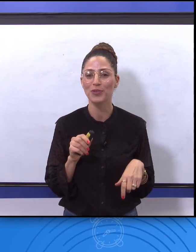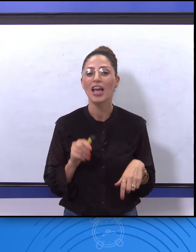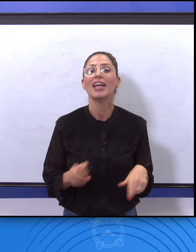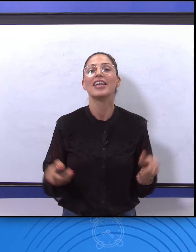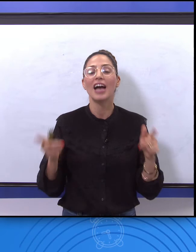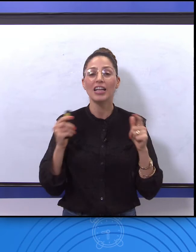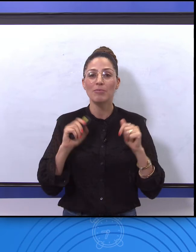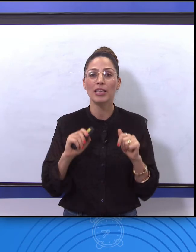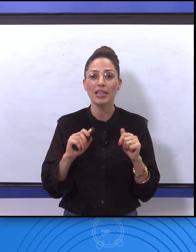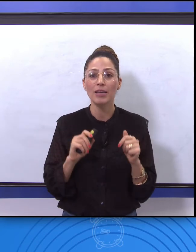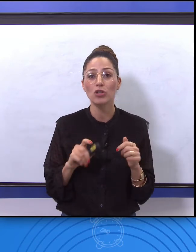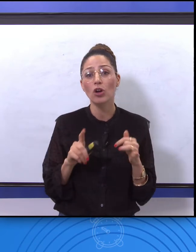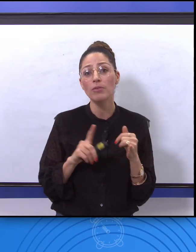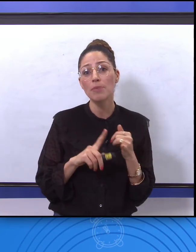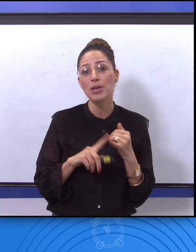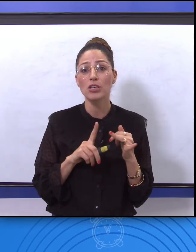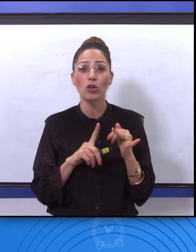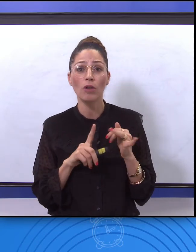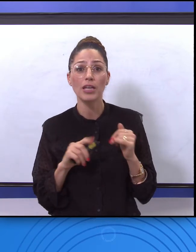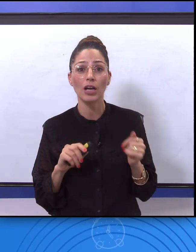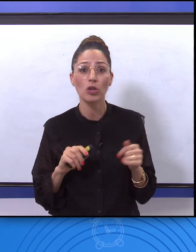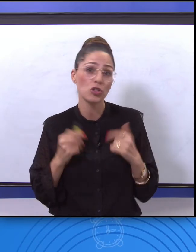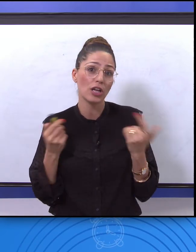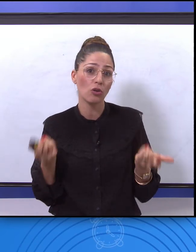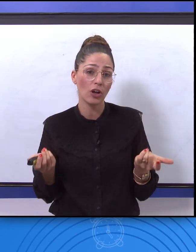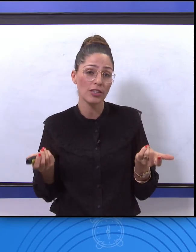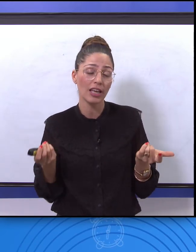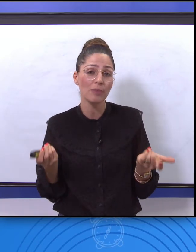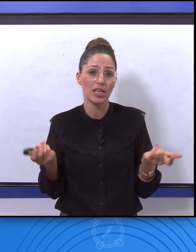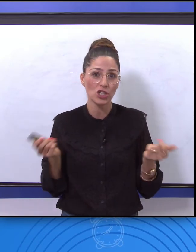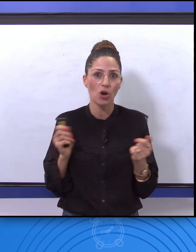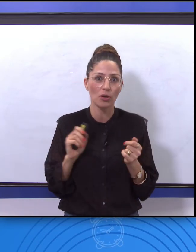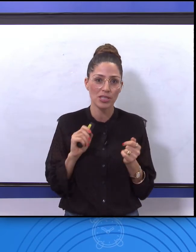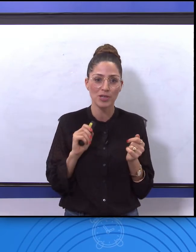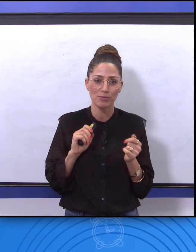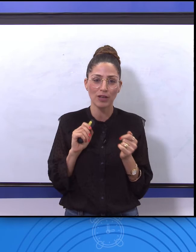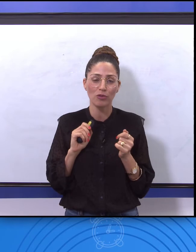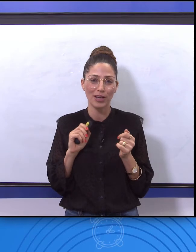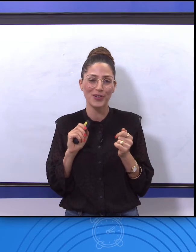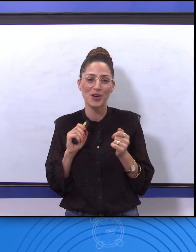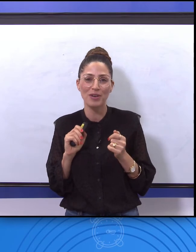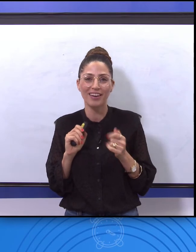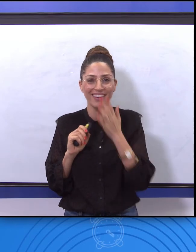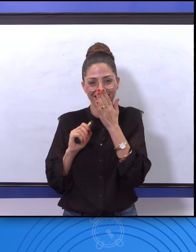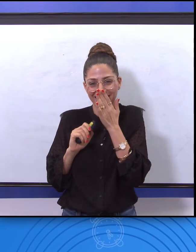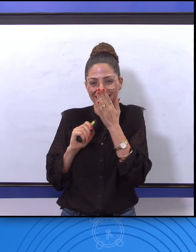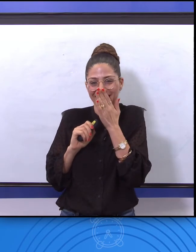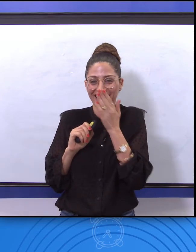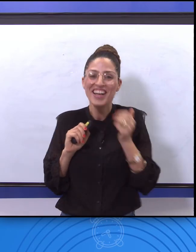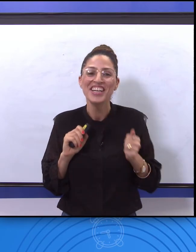לא. ניקח את המגנטים של כל מיני פיצות או כל מיני חנויות שאנחנו כבר לא צריכים, כי יש להורים את זה בסמארטפון בחיוג המהיר.